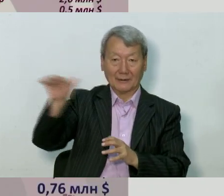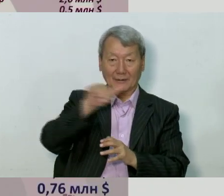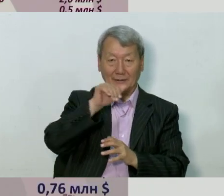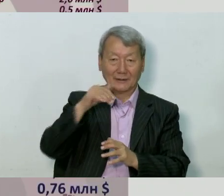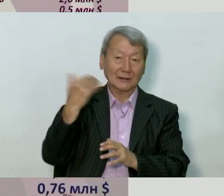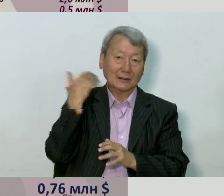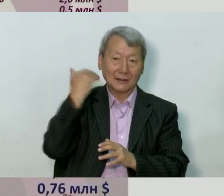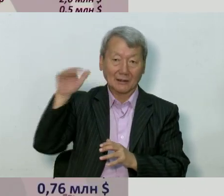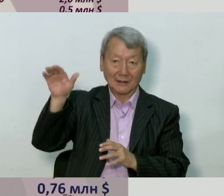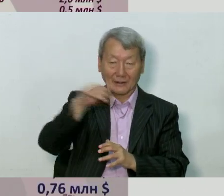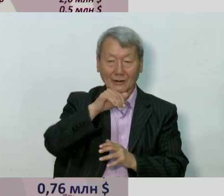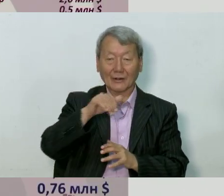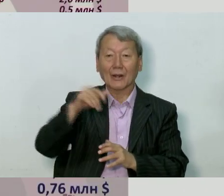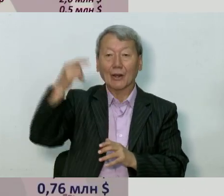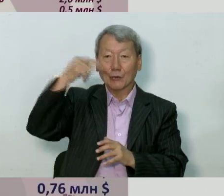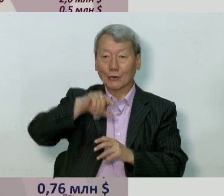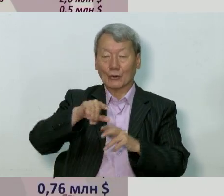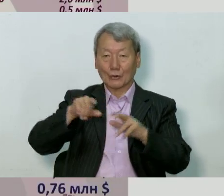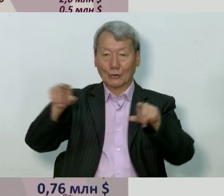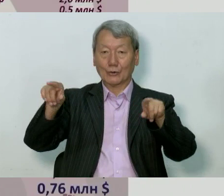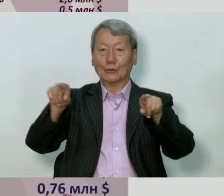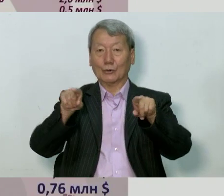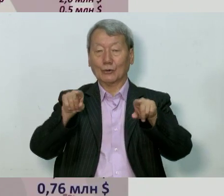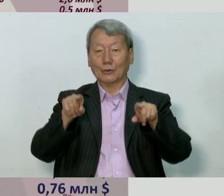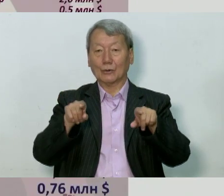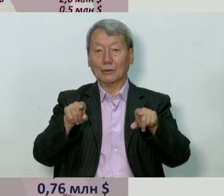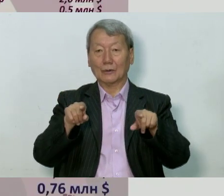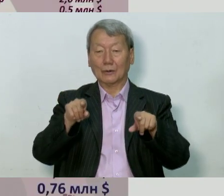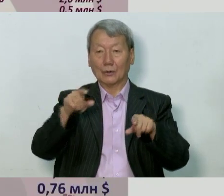катарында. Шарттары